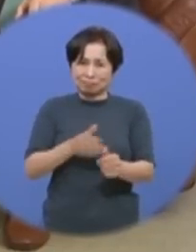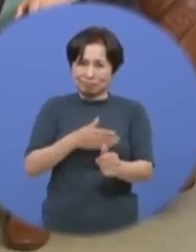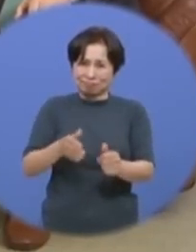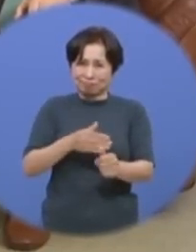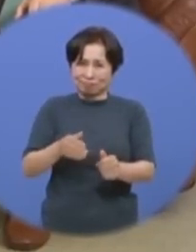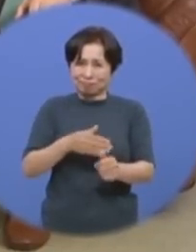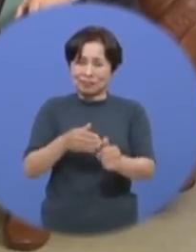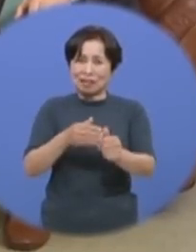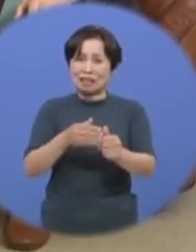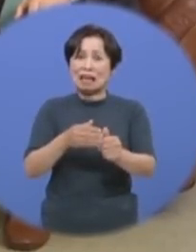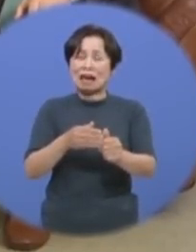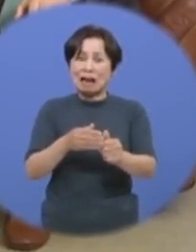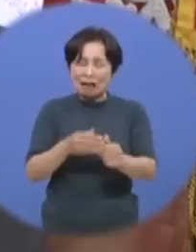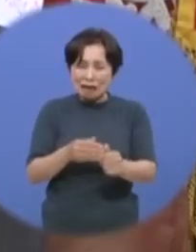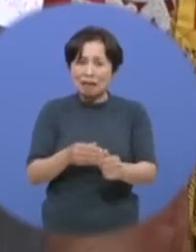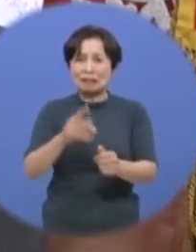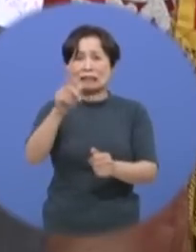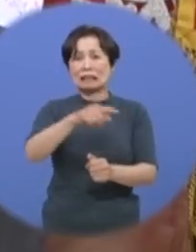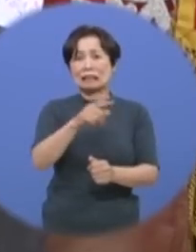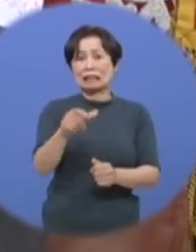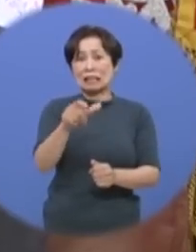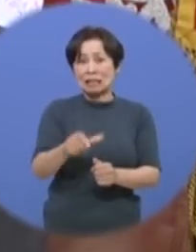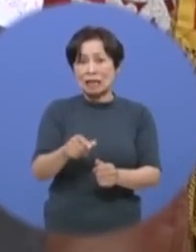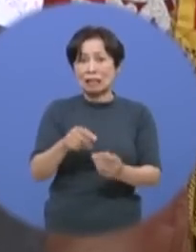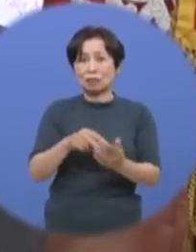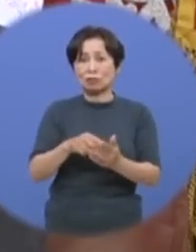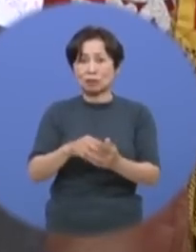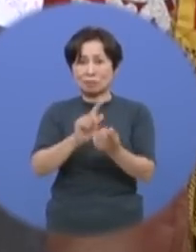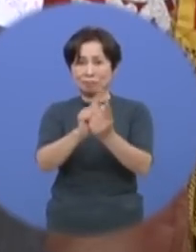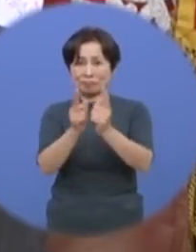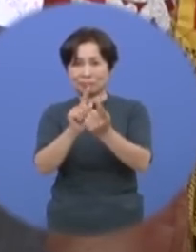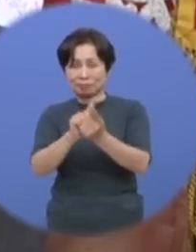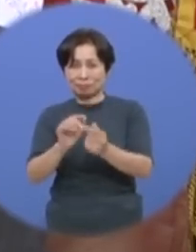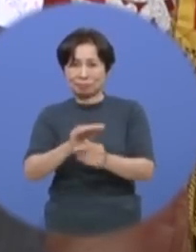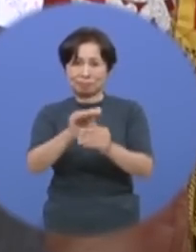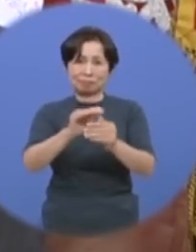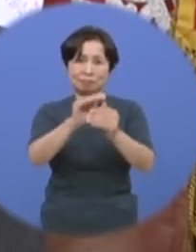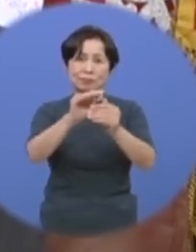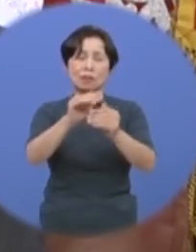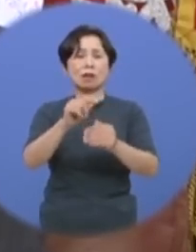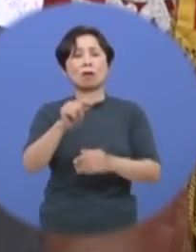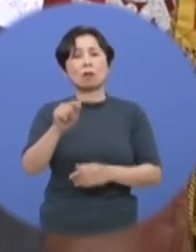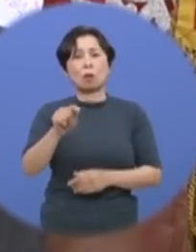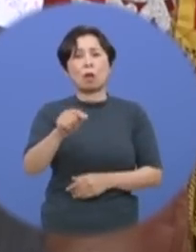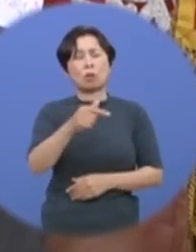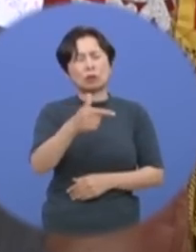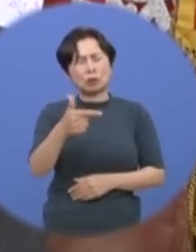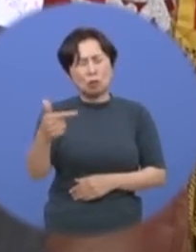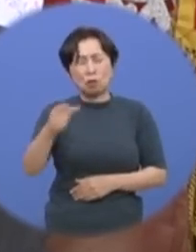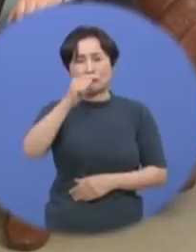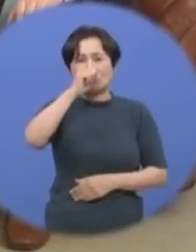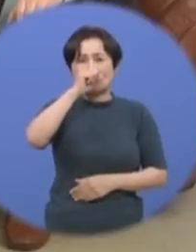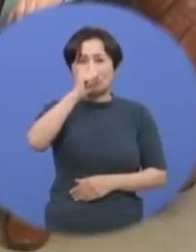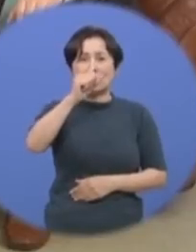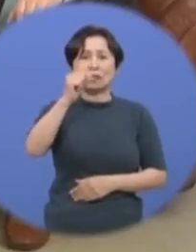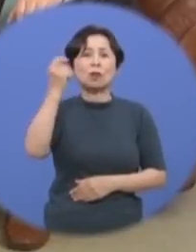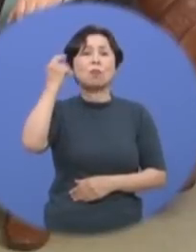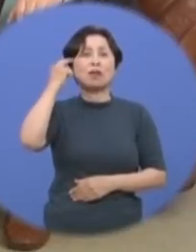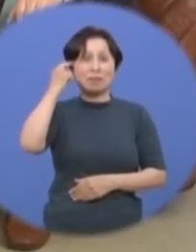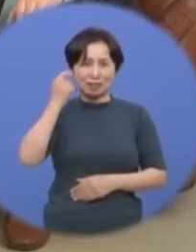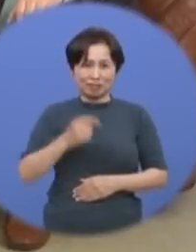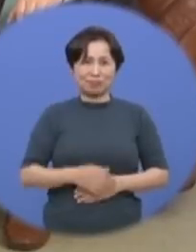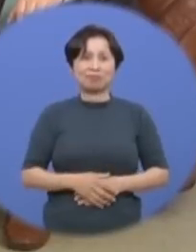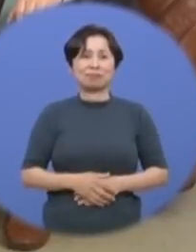こう人間的にちゃんと接してね大事にしますよねでこれはもうそういうことやらーというふうに私は思い